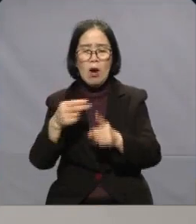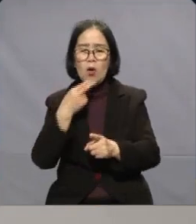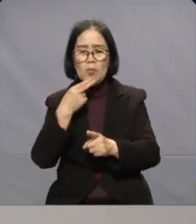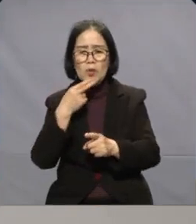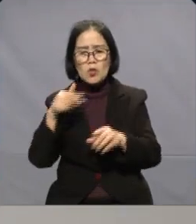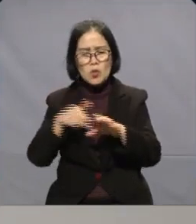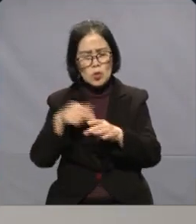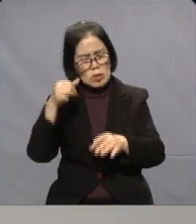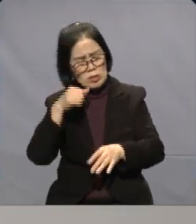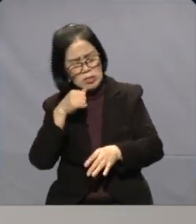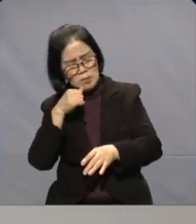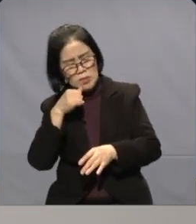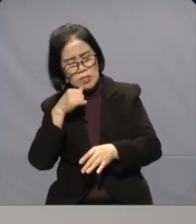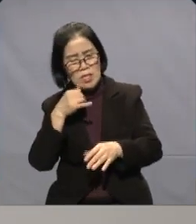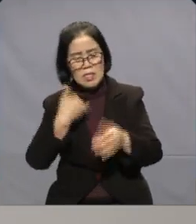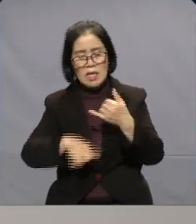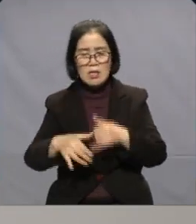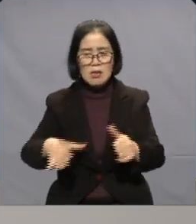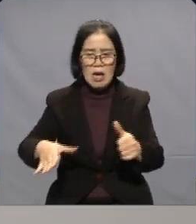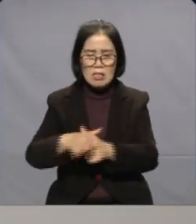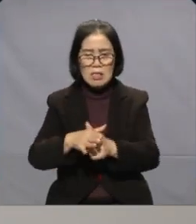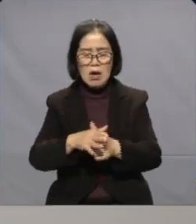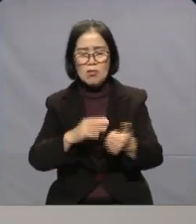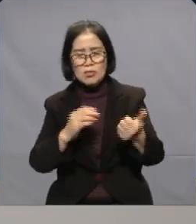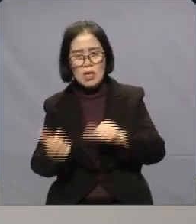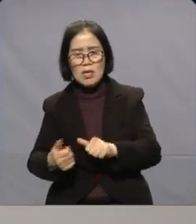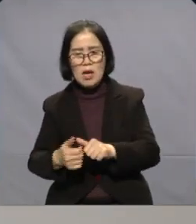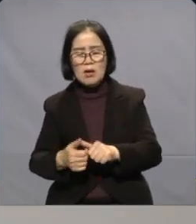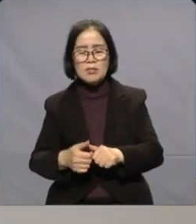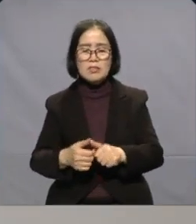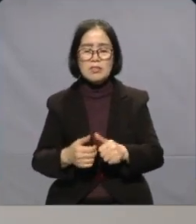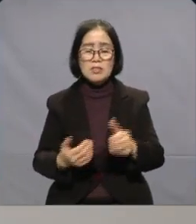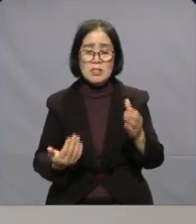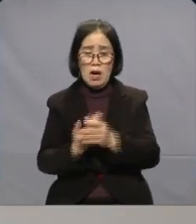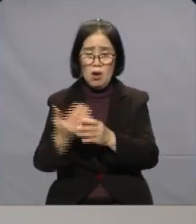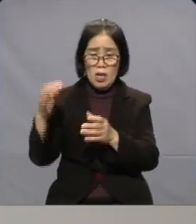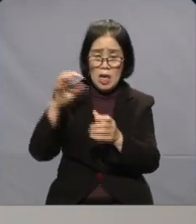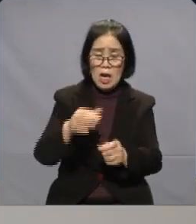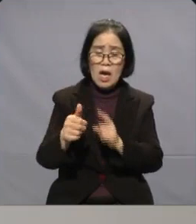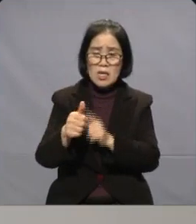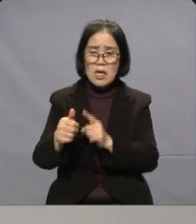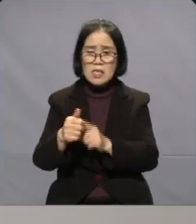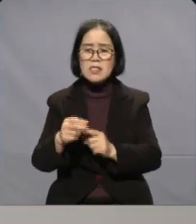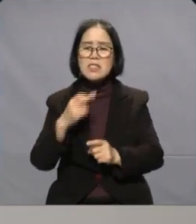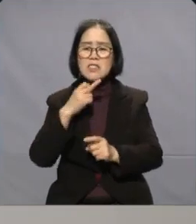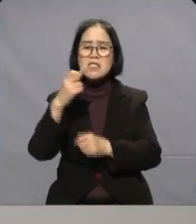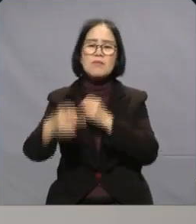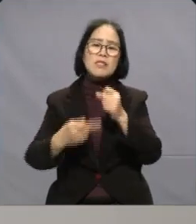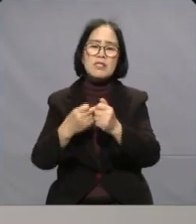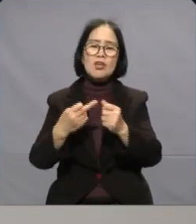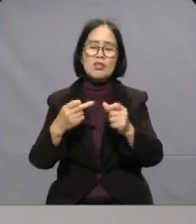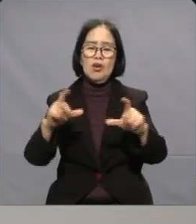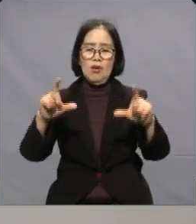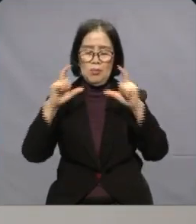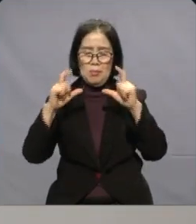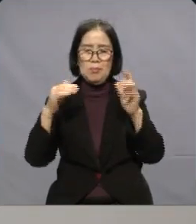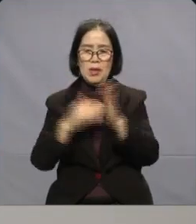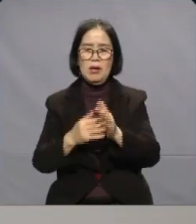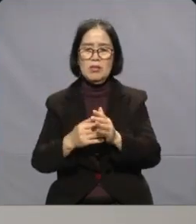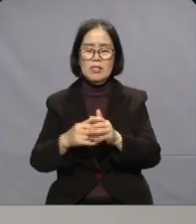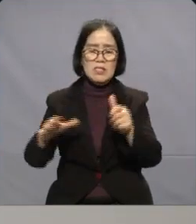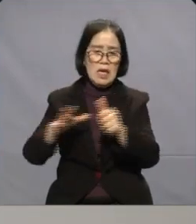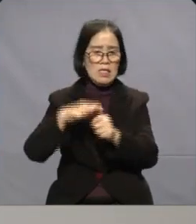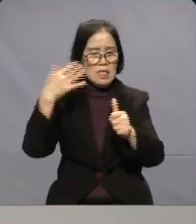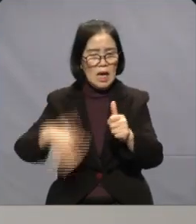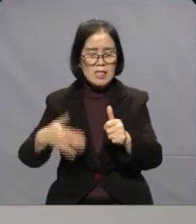종교에 심취해 자녀를 학대하고 살해하게 한 일명 기계교 사건의 가해자는 불과 12년형을 선고받았고 혐의는 살인이